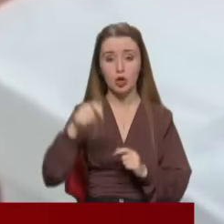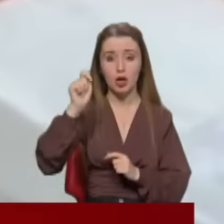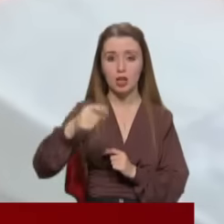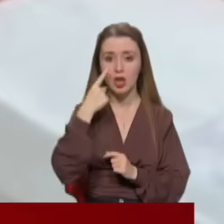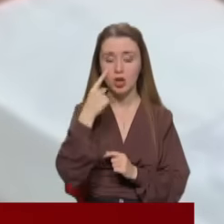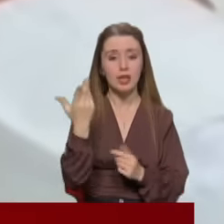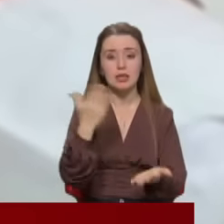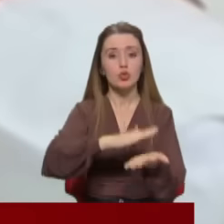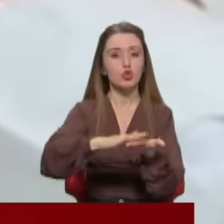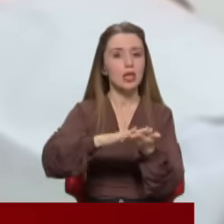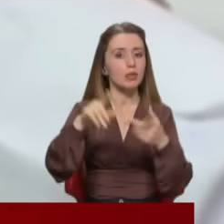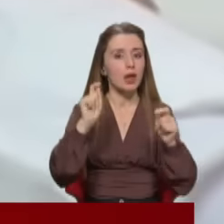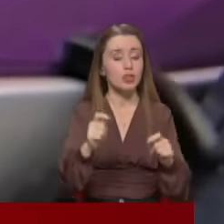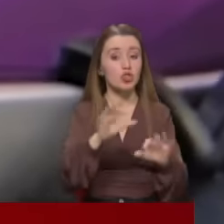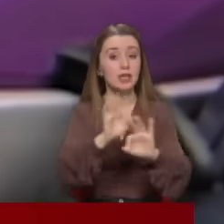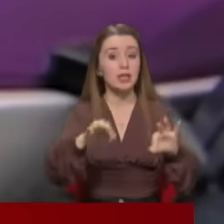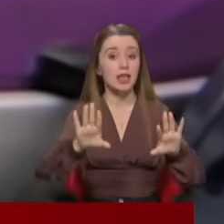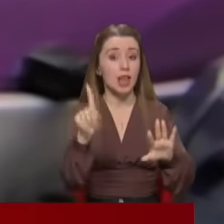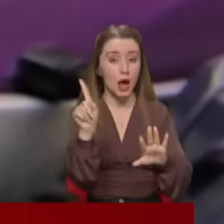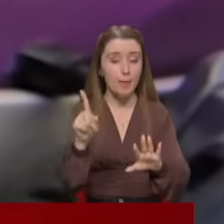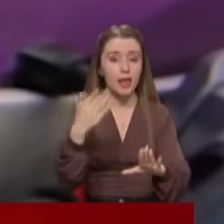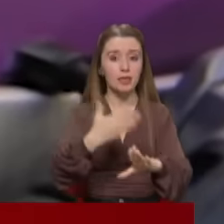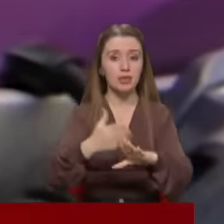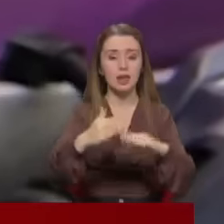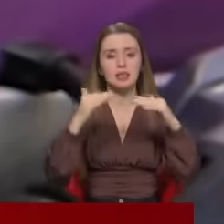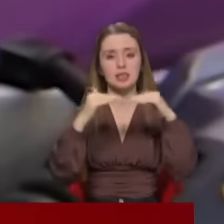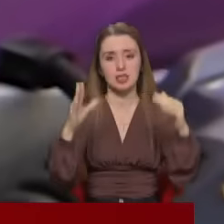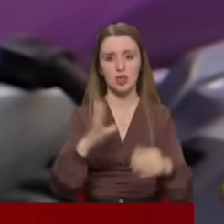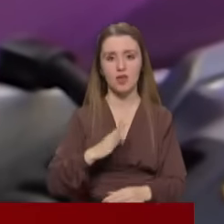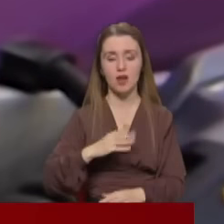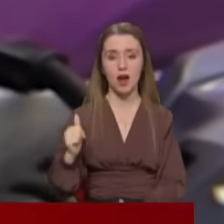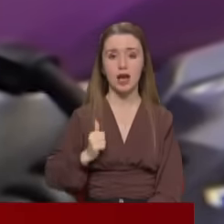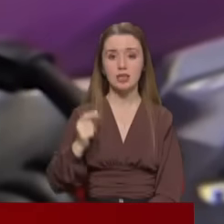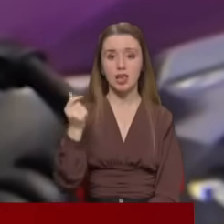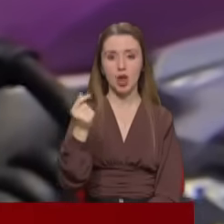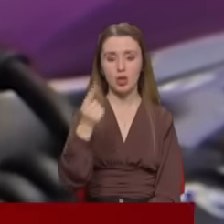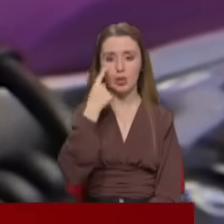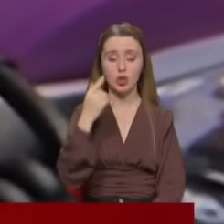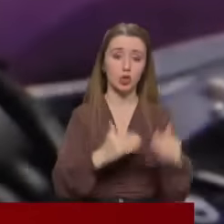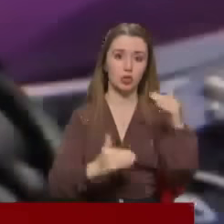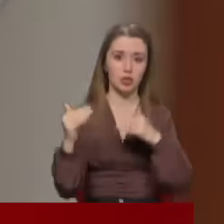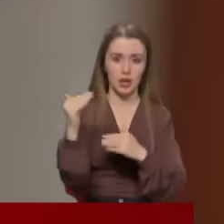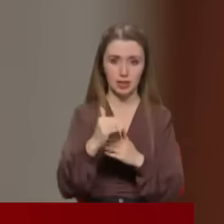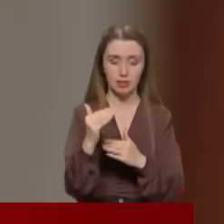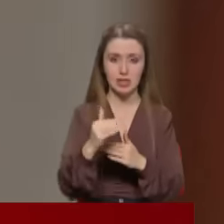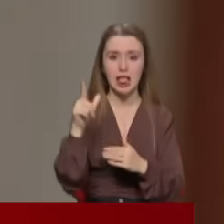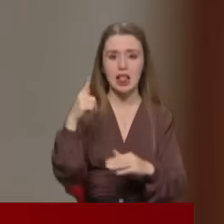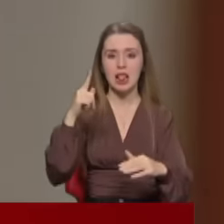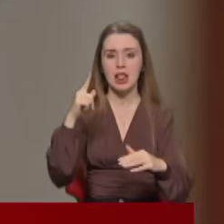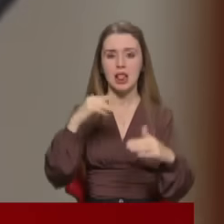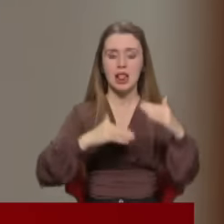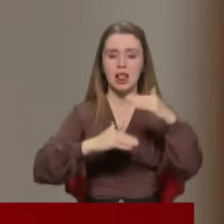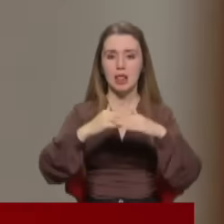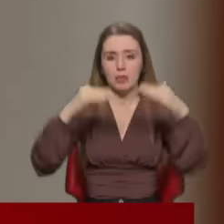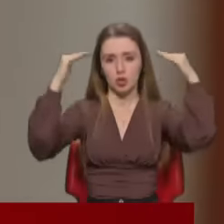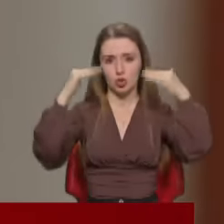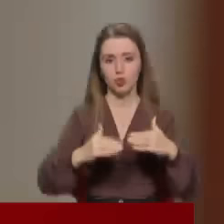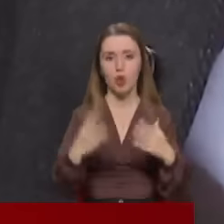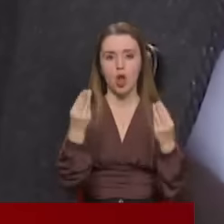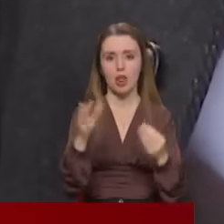kartlarına nasıl bir düzenleme yapılacak net değil ama taksit sınırlaması, asgari ödeme oranının yükseltilmesi, limitlerin düşürülmesi